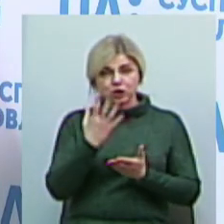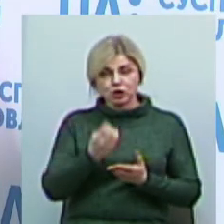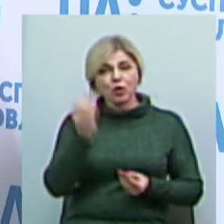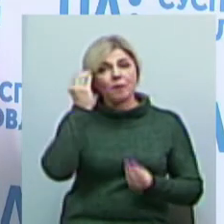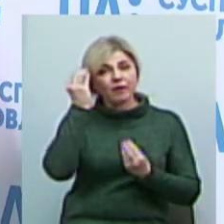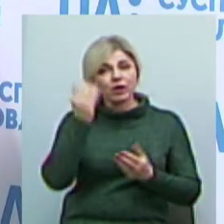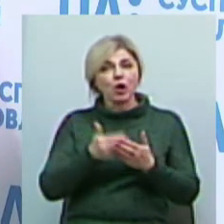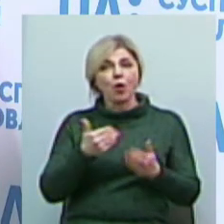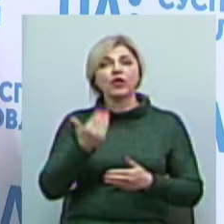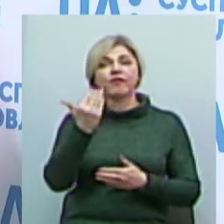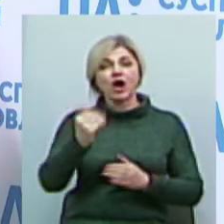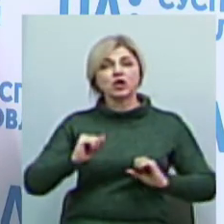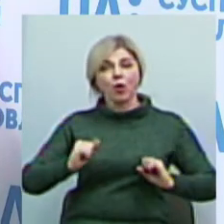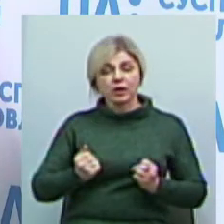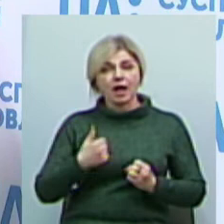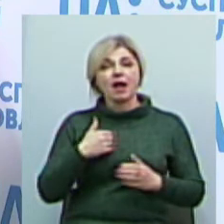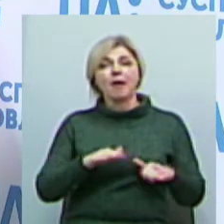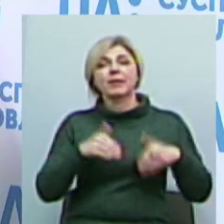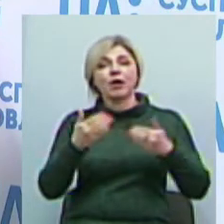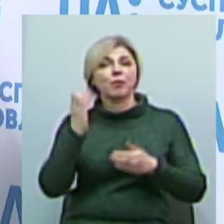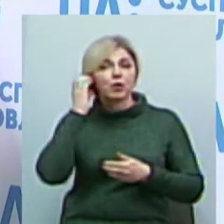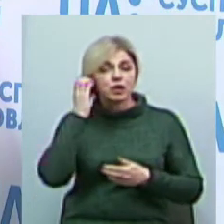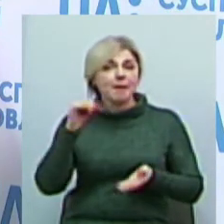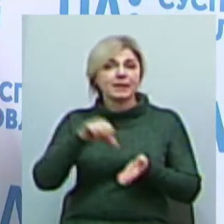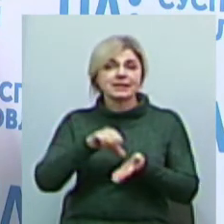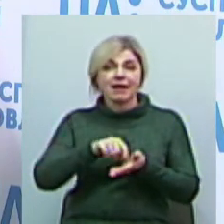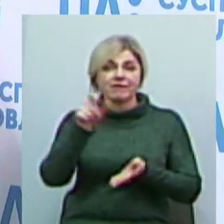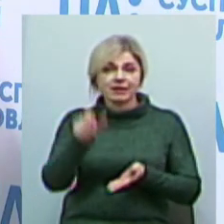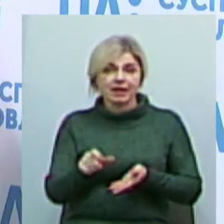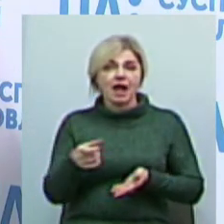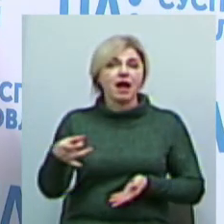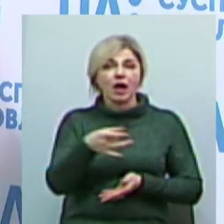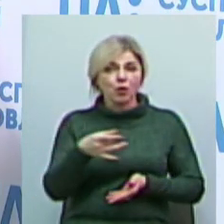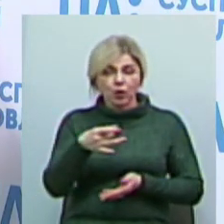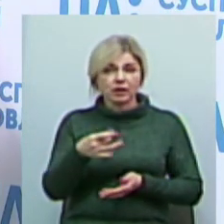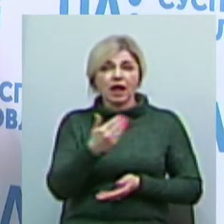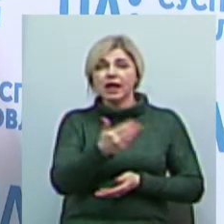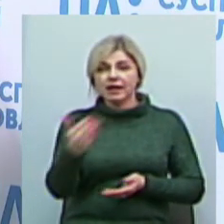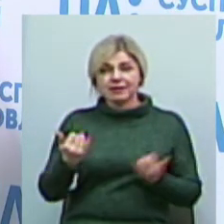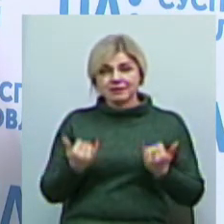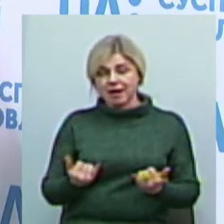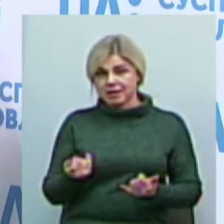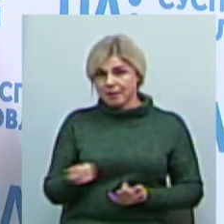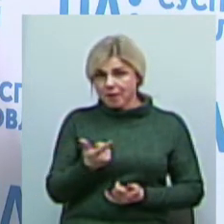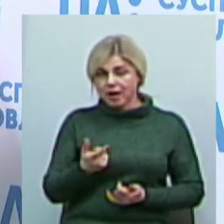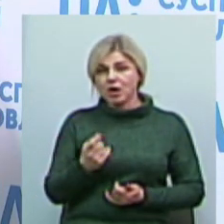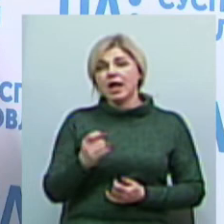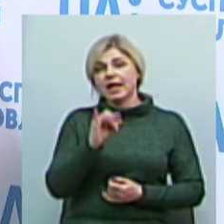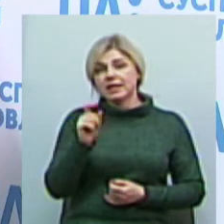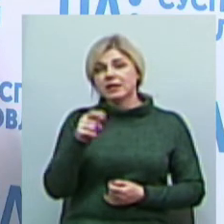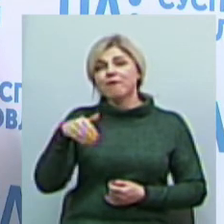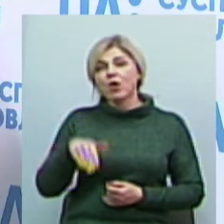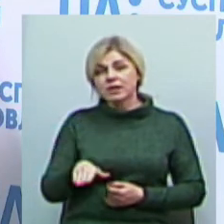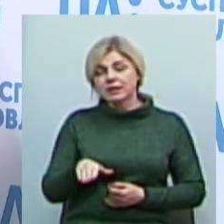Я пропоную послухати якраз представника Резрайону, їх зараз мало. З Вознесенська